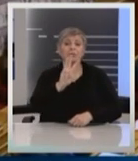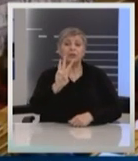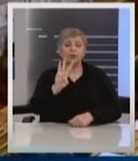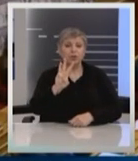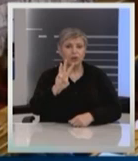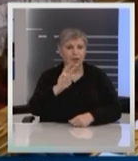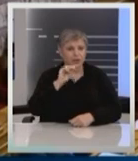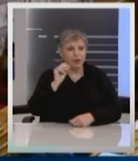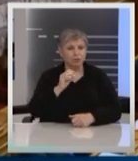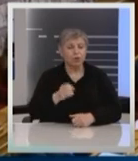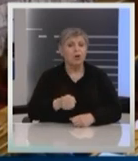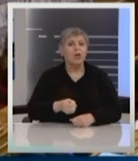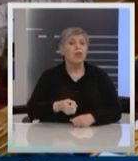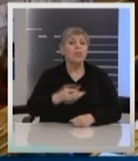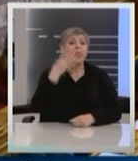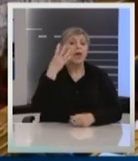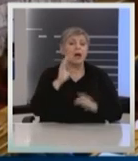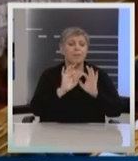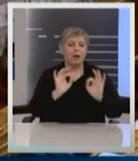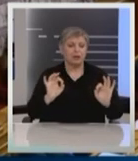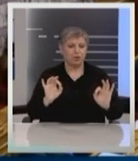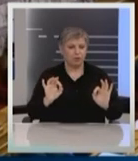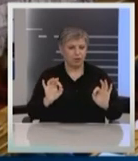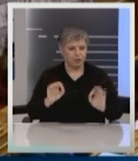Δεν έχετε δει. Υπάρχει στην ιστοσελίδα. Ναι.